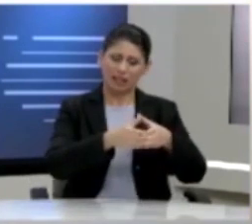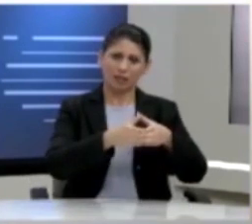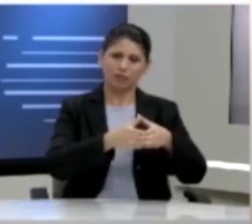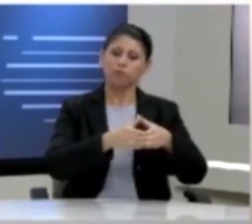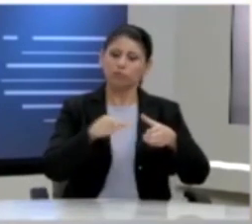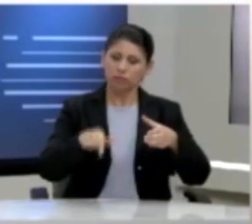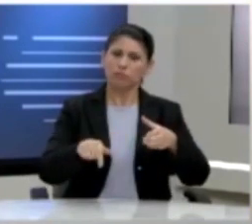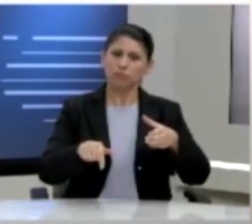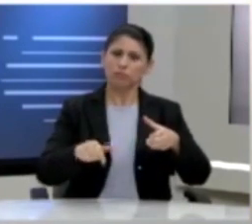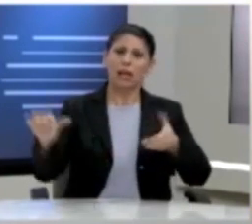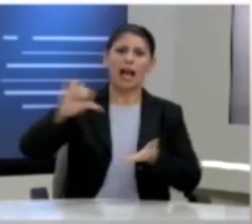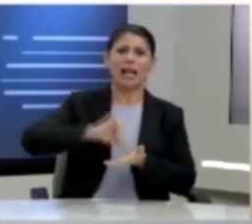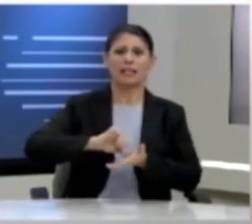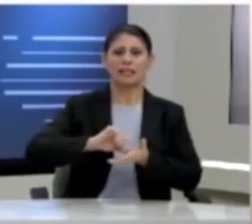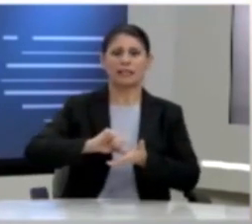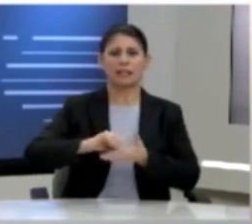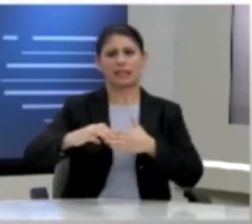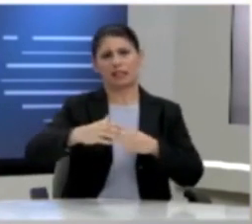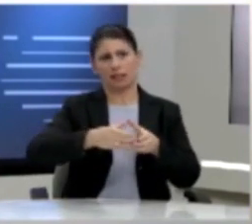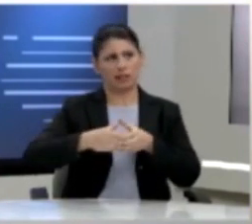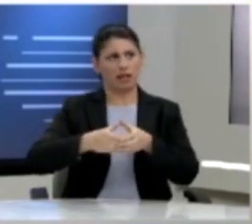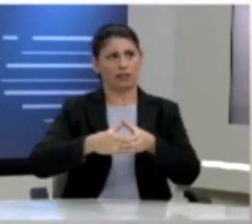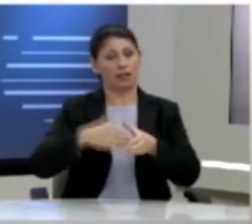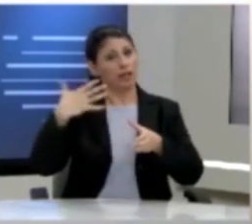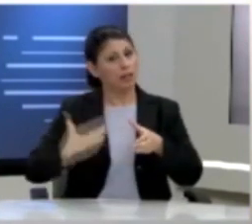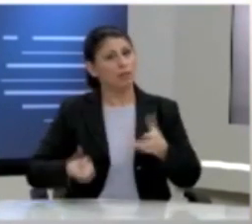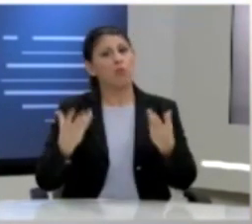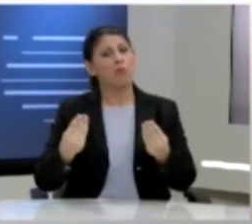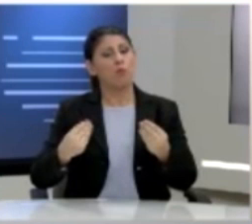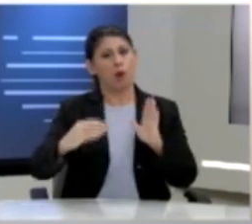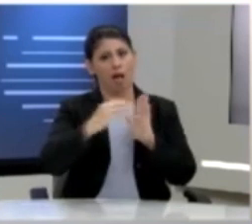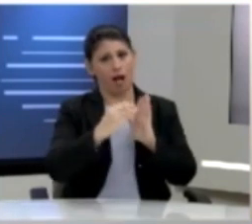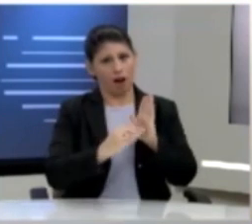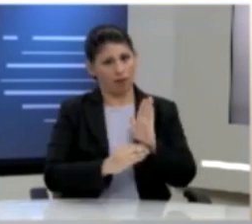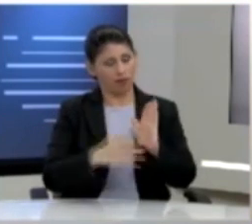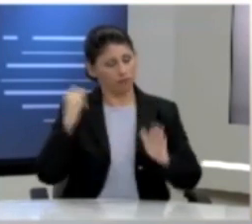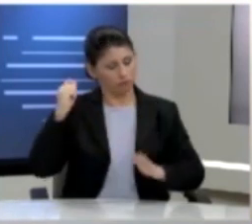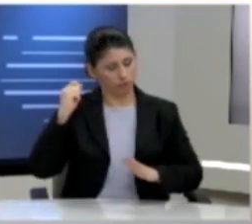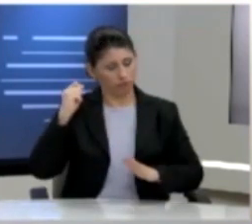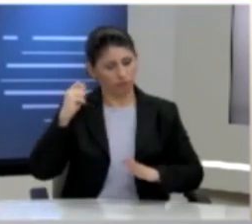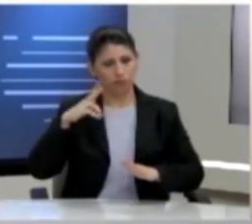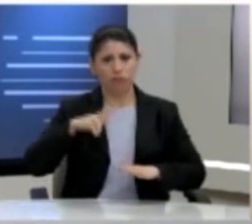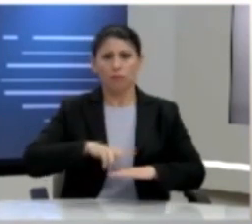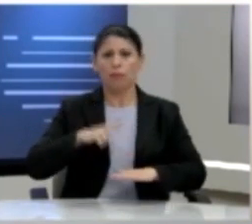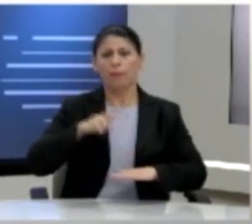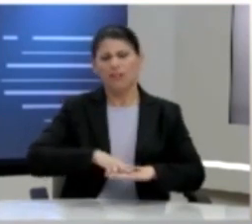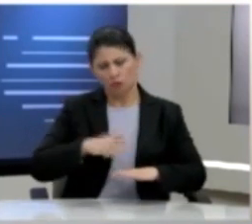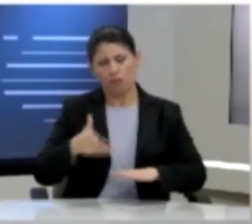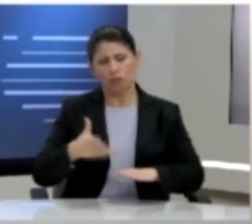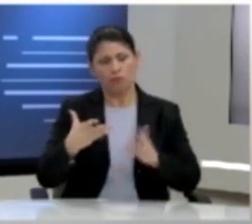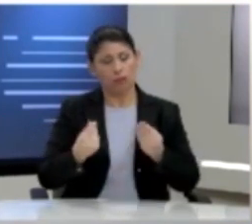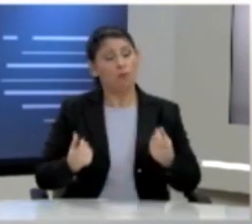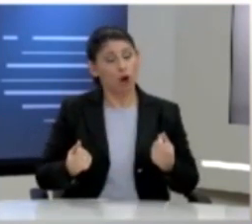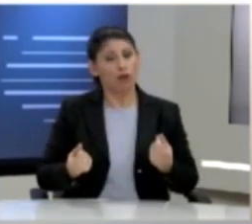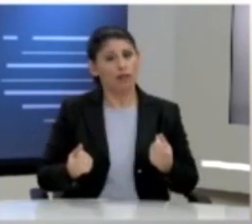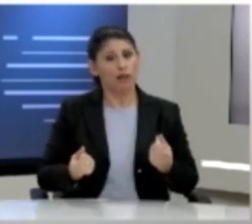εν προκειμένου της αστικής τάξης. Υπάρχουν αρκετά άρθρα που το πιστοποιούν προκλητικά και βέβαια